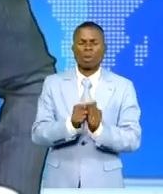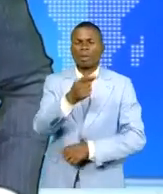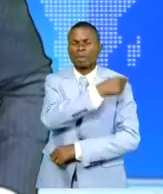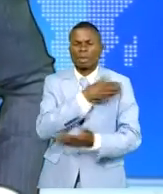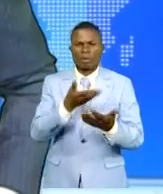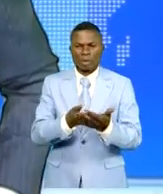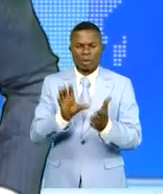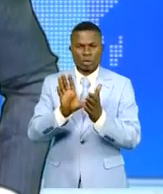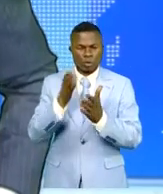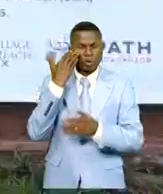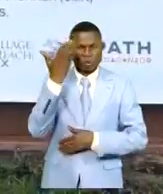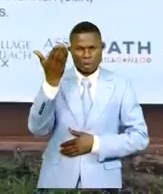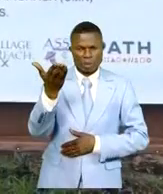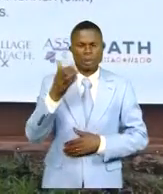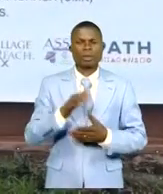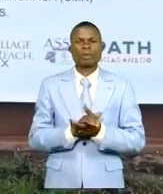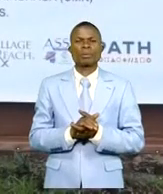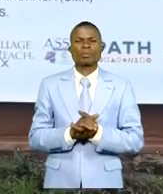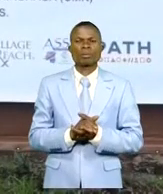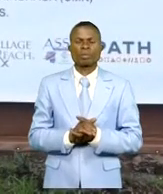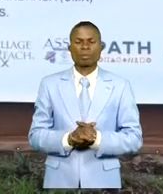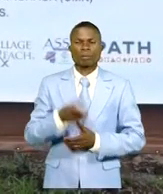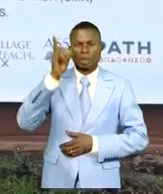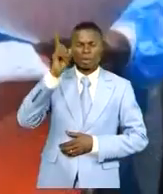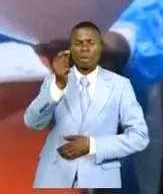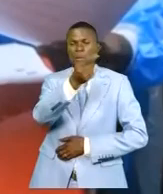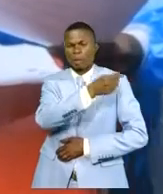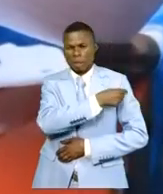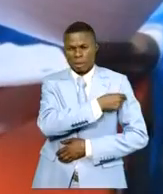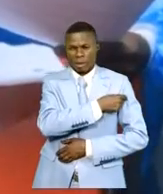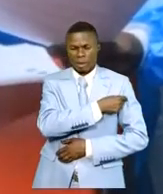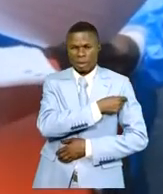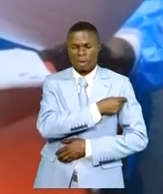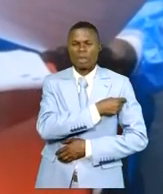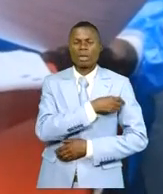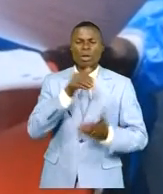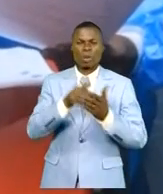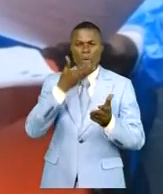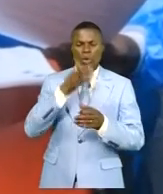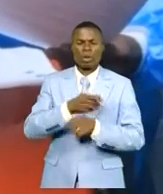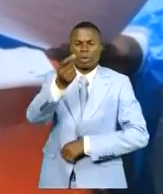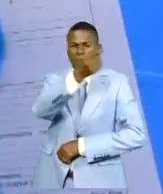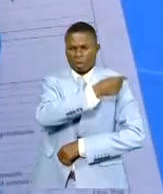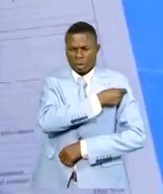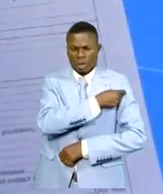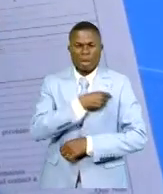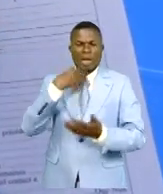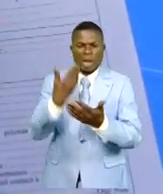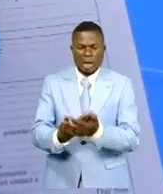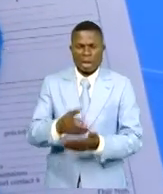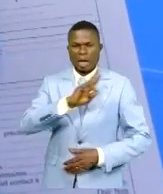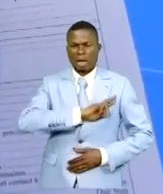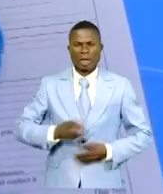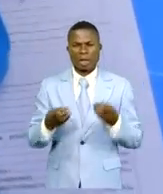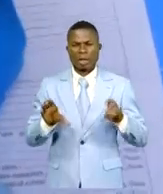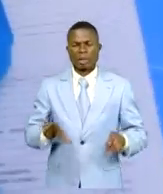parle avec Jenny de Dachabani. Les premières doses de vaccin AstraZeneca ont été administrées en République démocratique du Congo